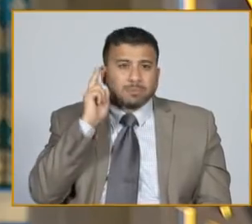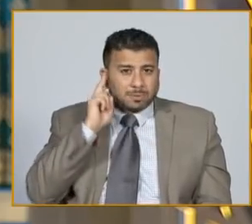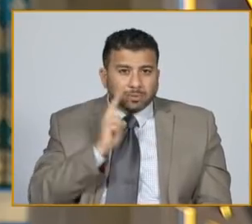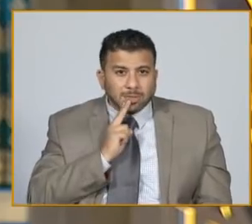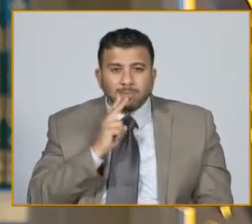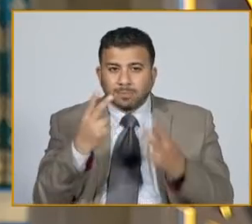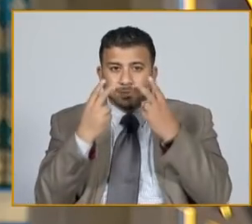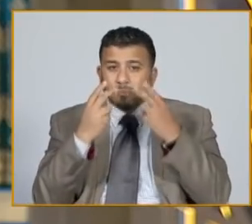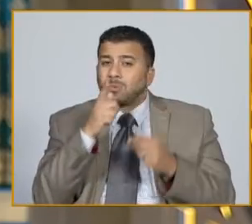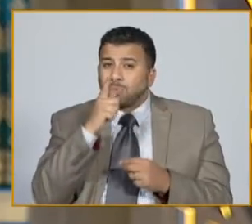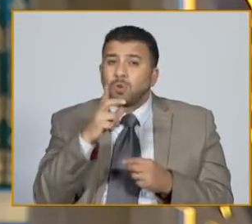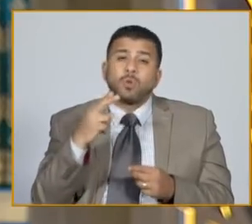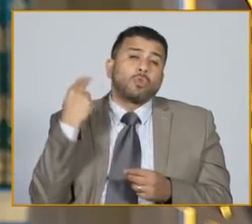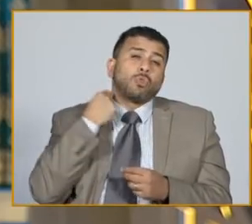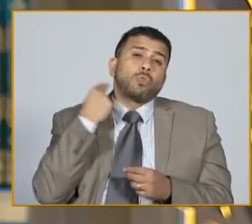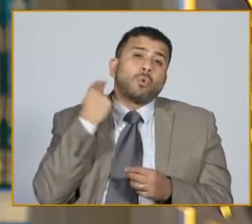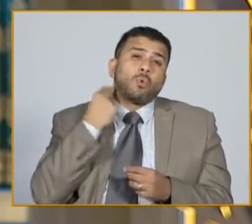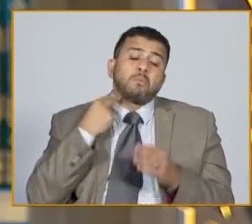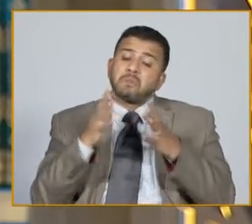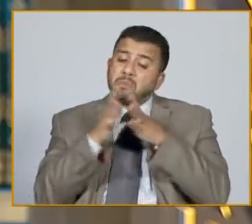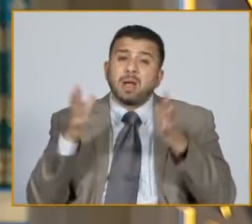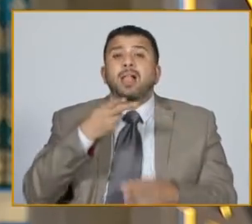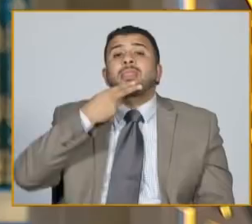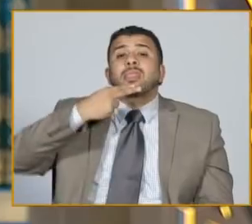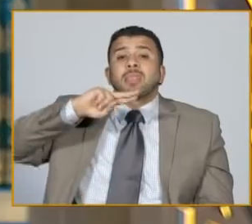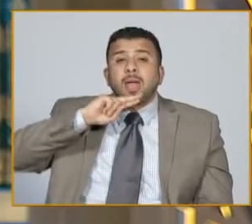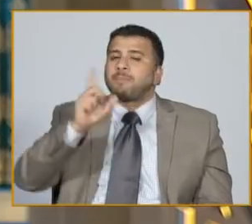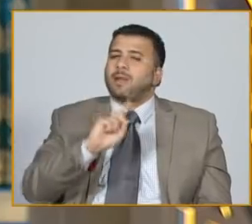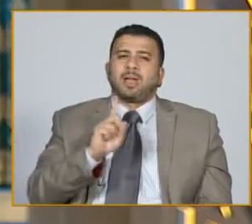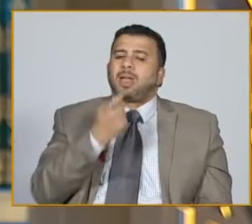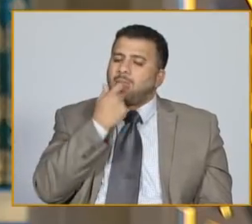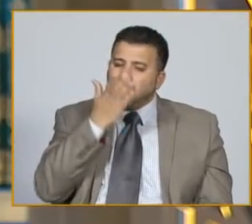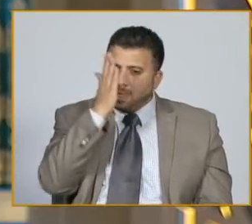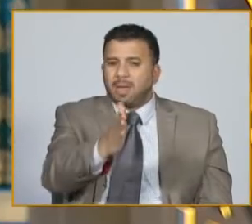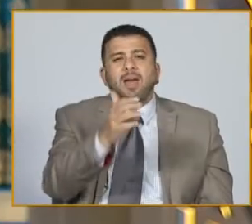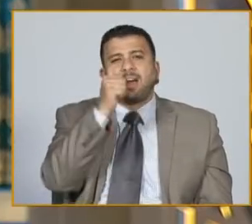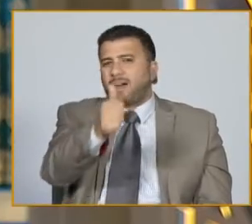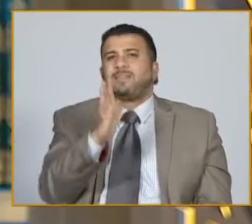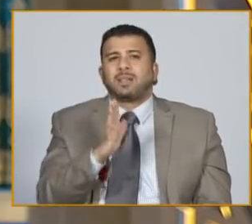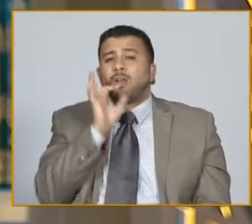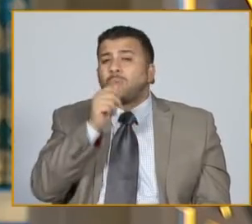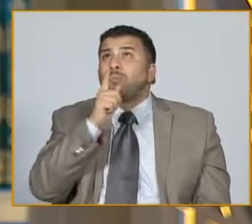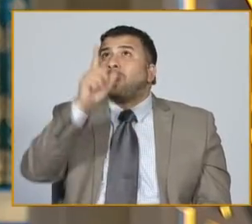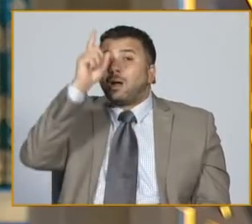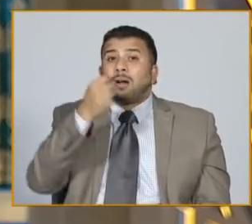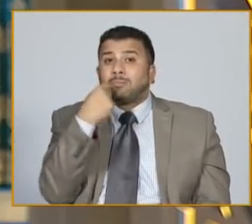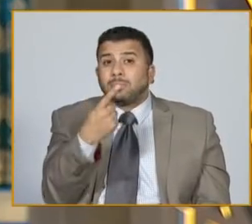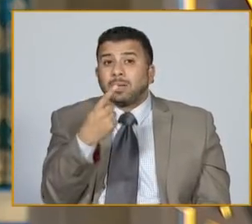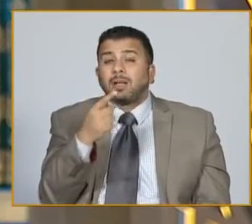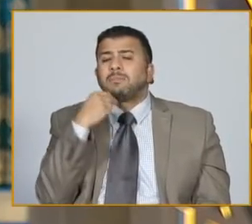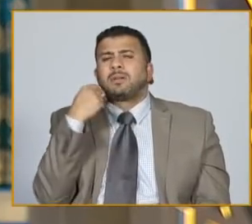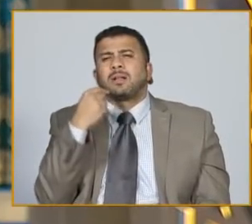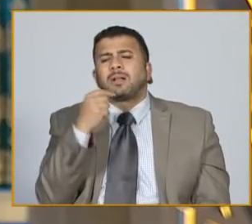الآثام. النبي عليه الصلاة والسلام أخبر عن العقوبة يوم القيامة بأنه تقرض